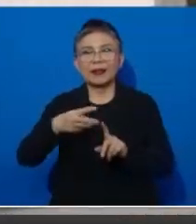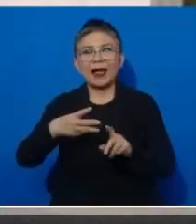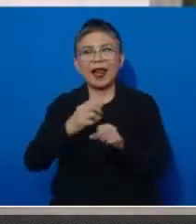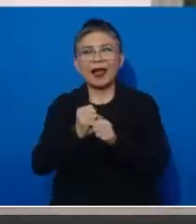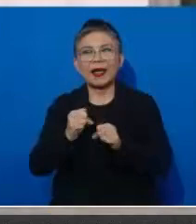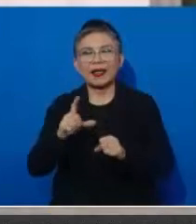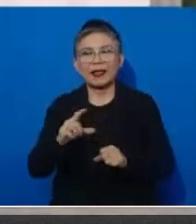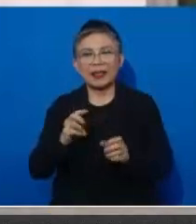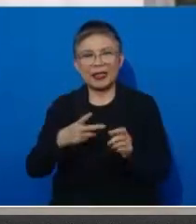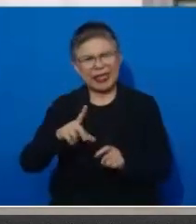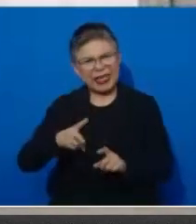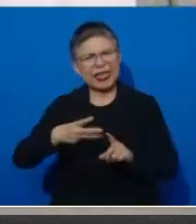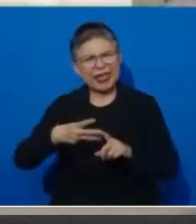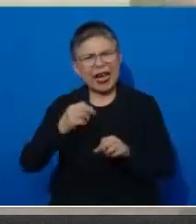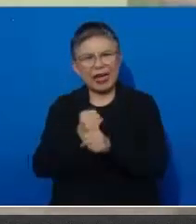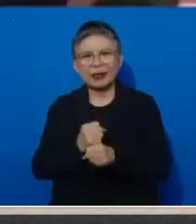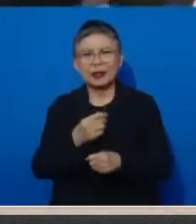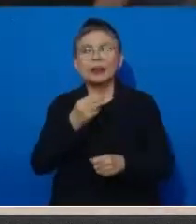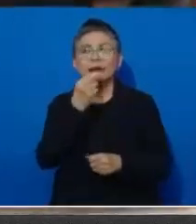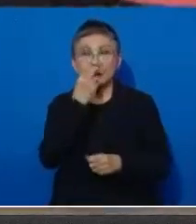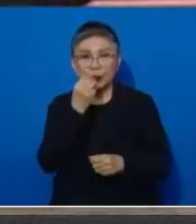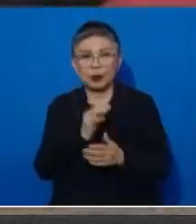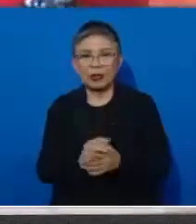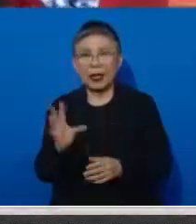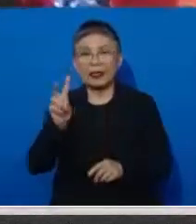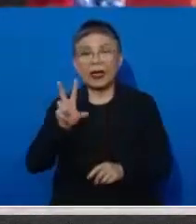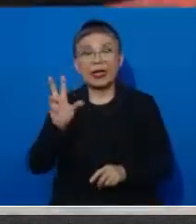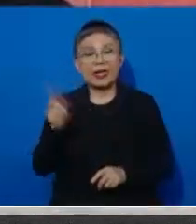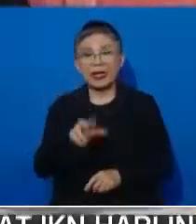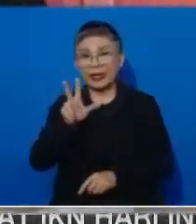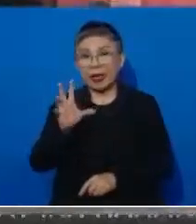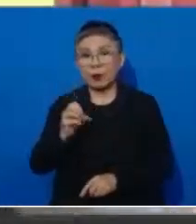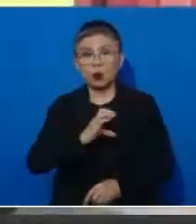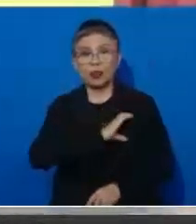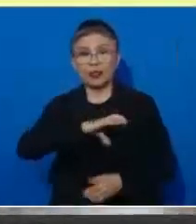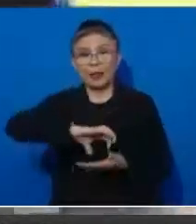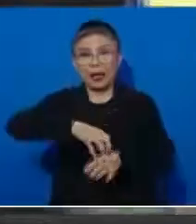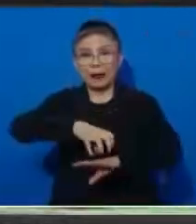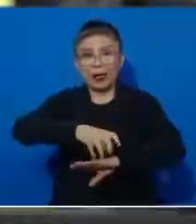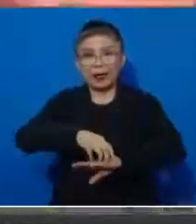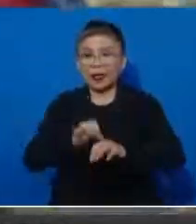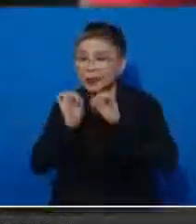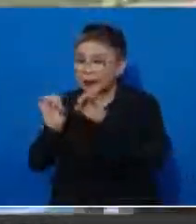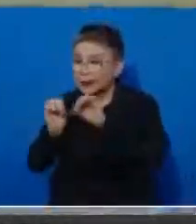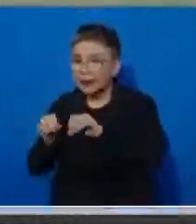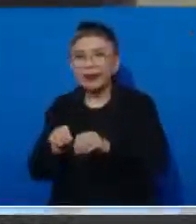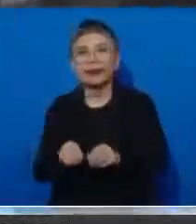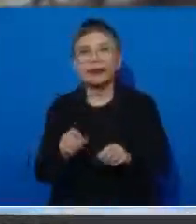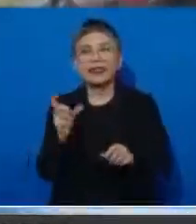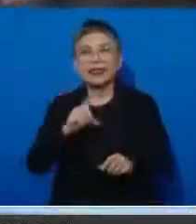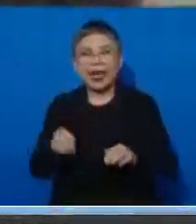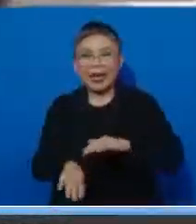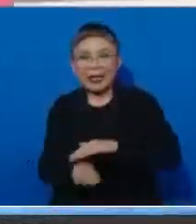Kota Bandung pada Selasa siang. Ribuan relawan direkrut dari 30 kecamatan di Kota Bandung. Setelah dibekali oleh teknik dasar, nantinya